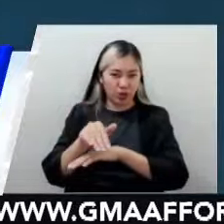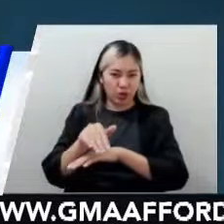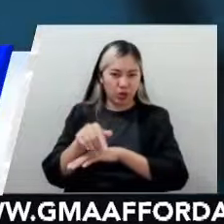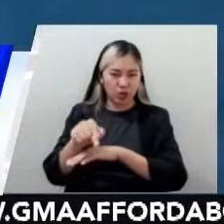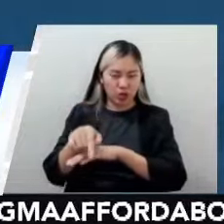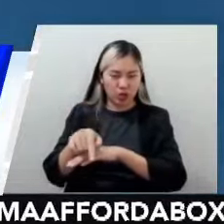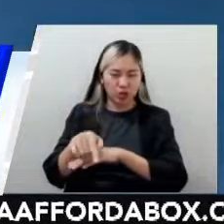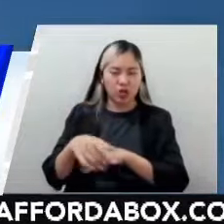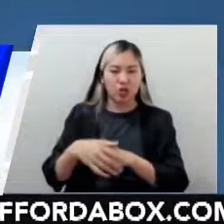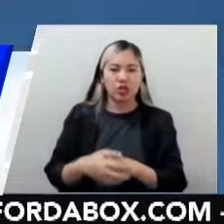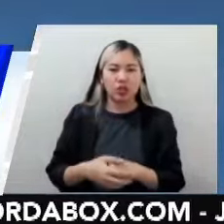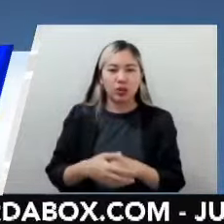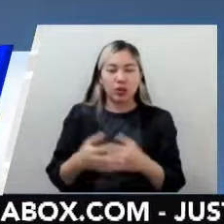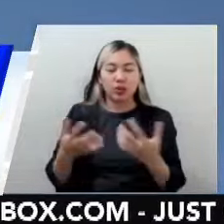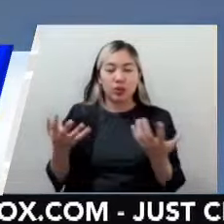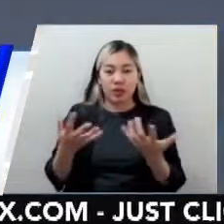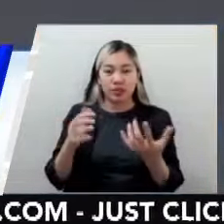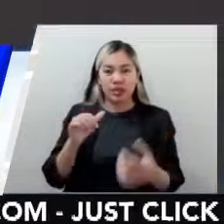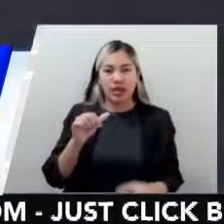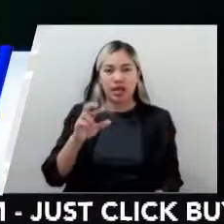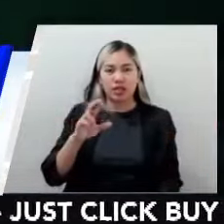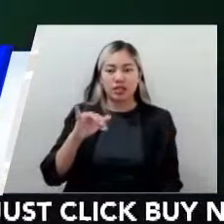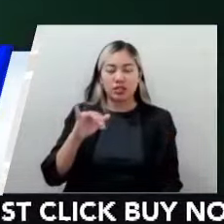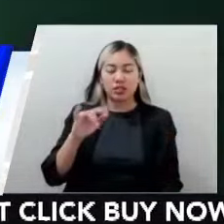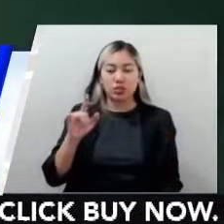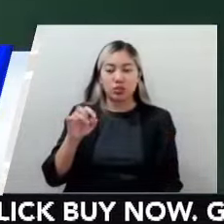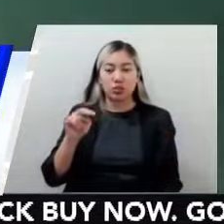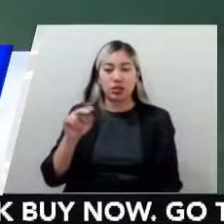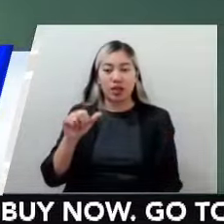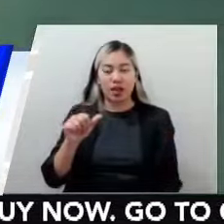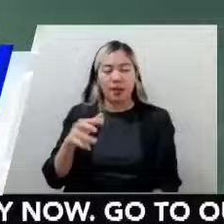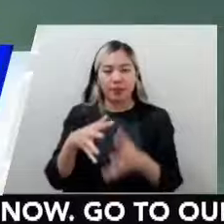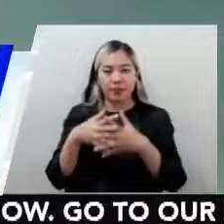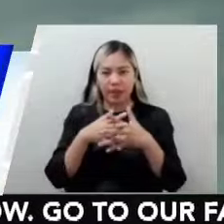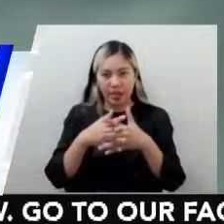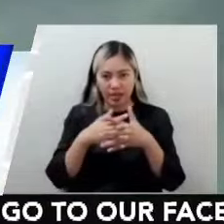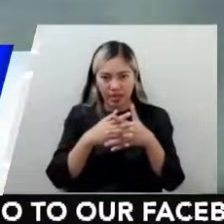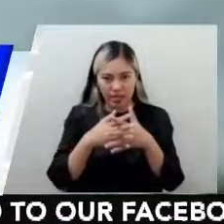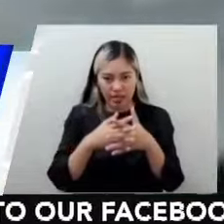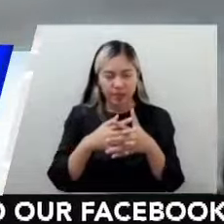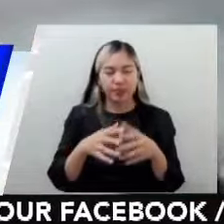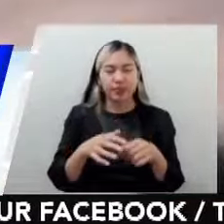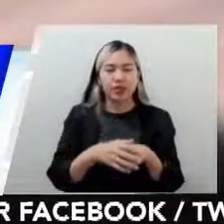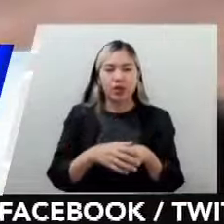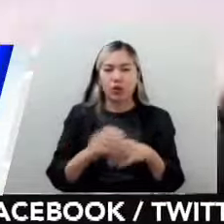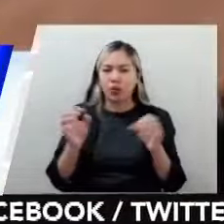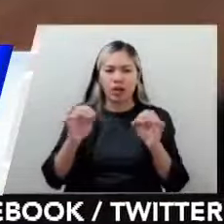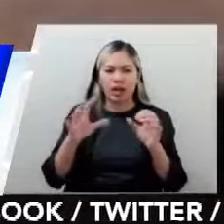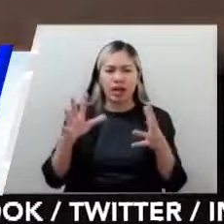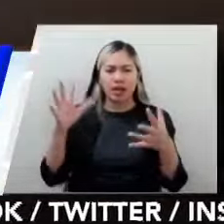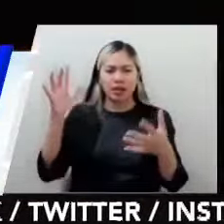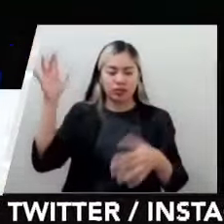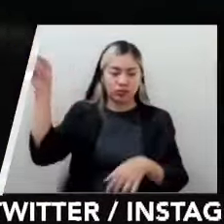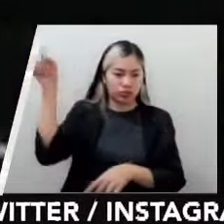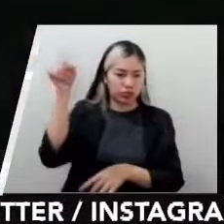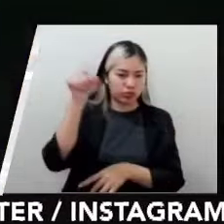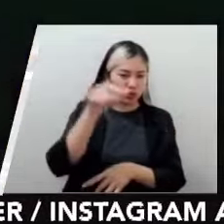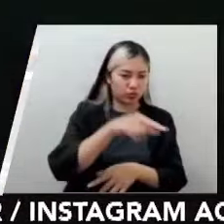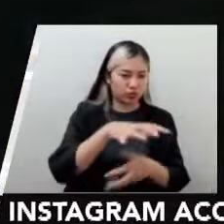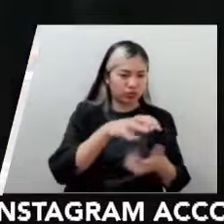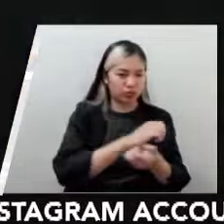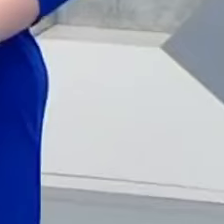sa Arizona sa Amerika. Walang inaasahang pinsala mula sa bumagsak na asteroid dahil nasunog ito sa atmosphere.